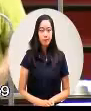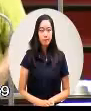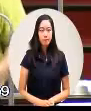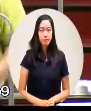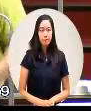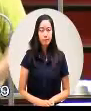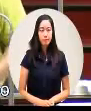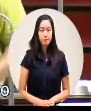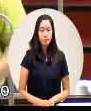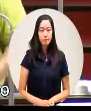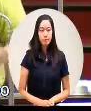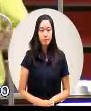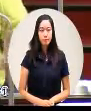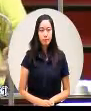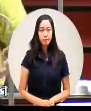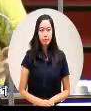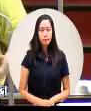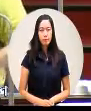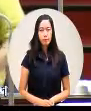谢谢。